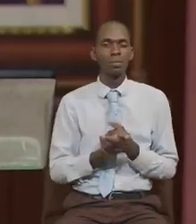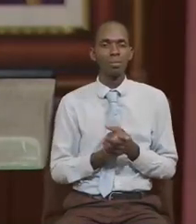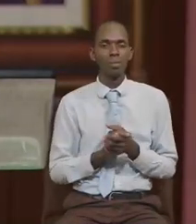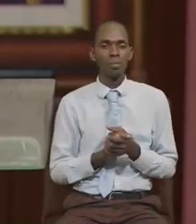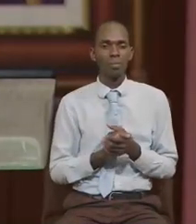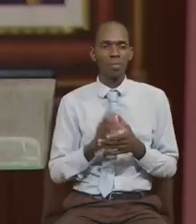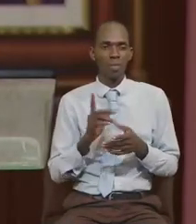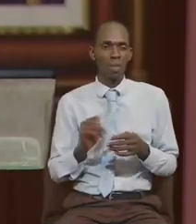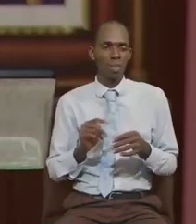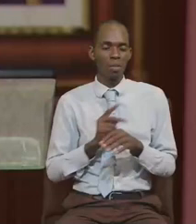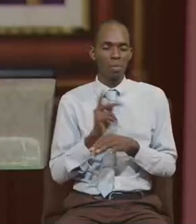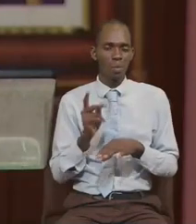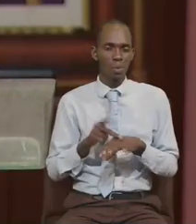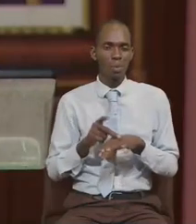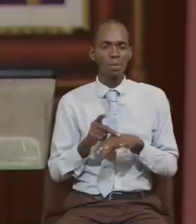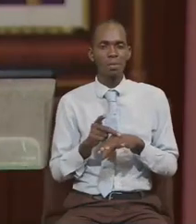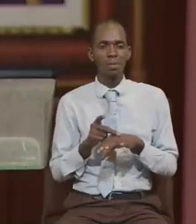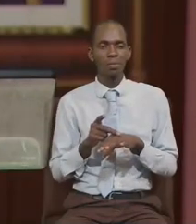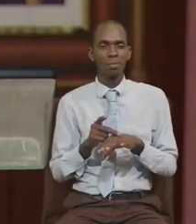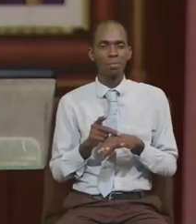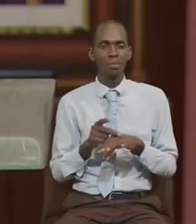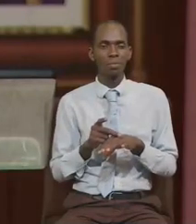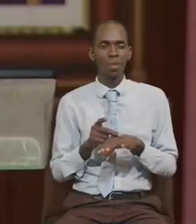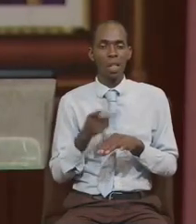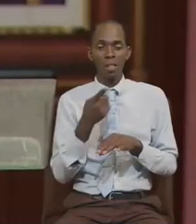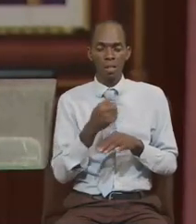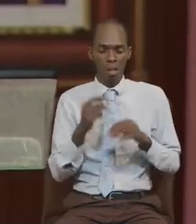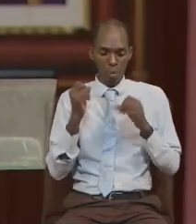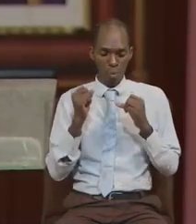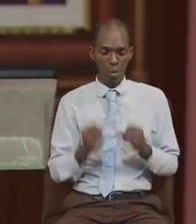les autorités, les dominations,